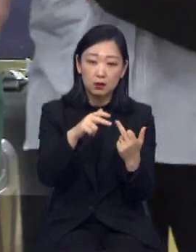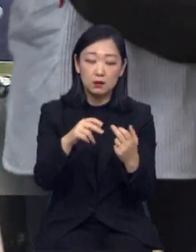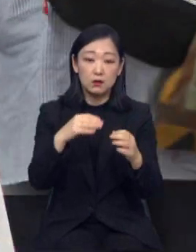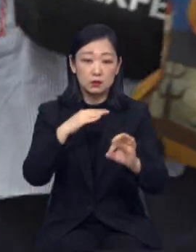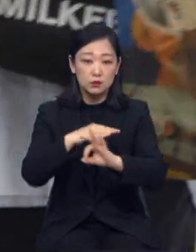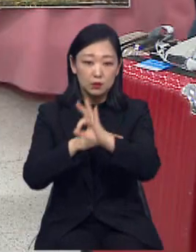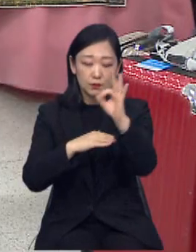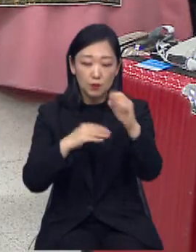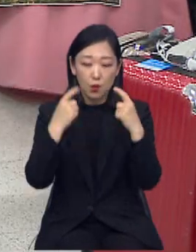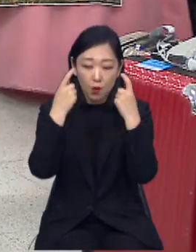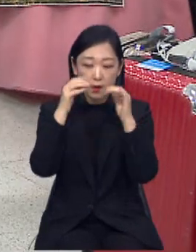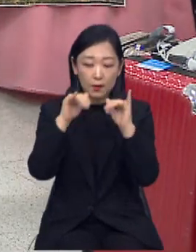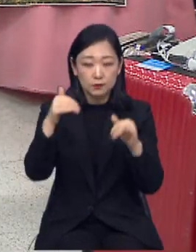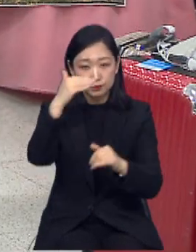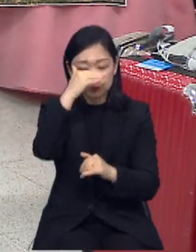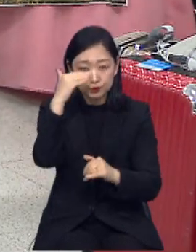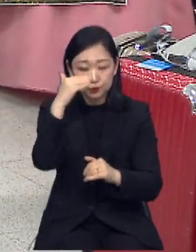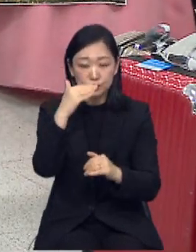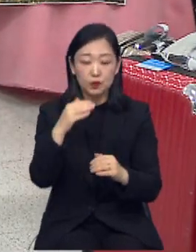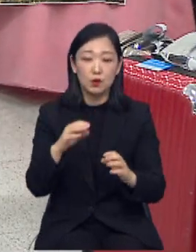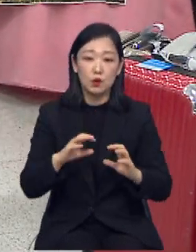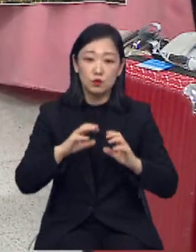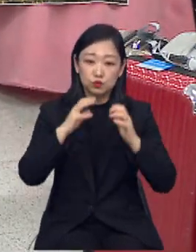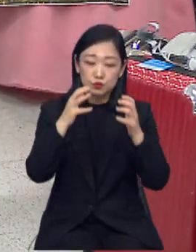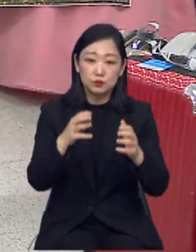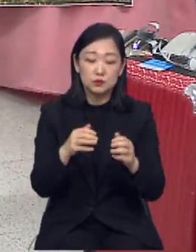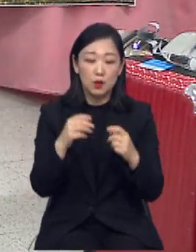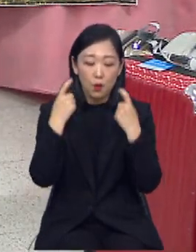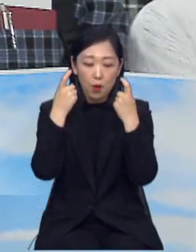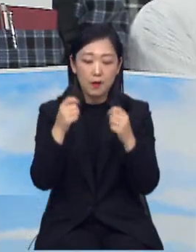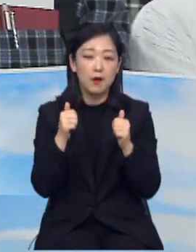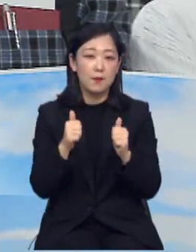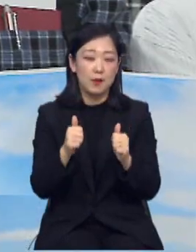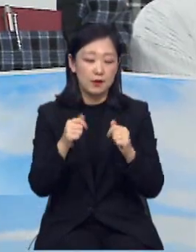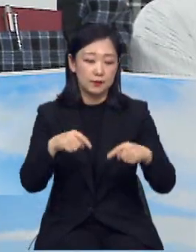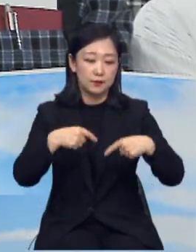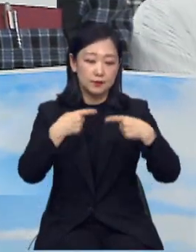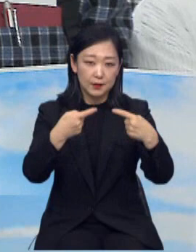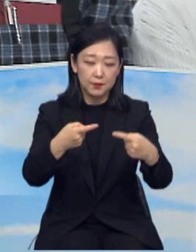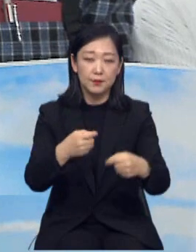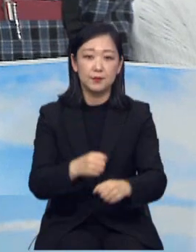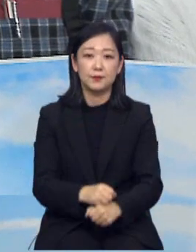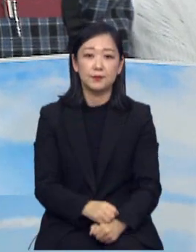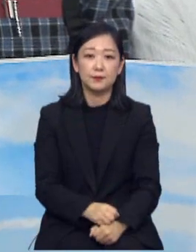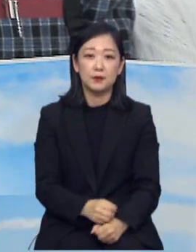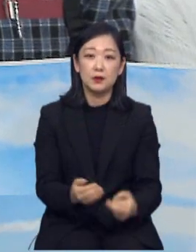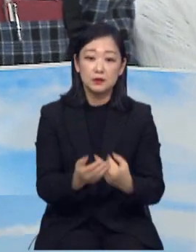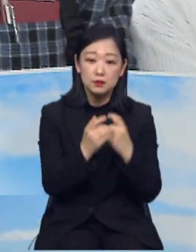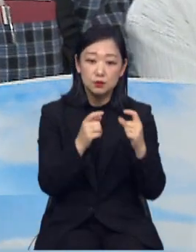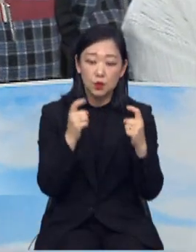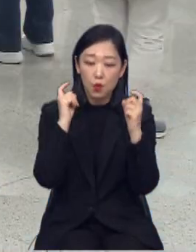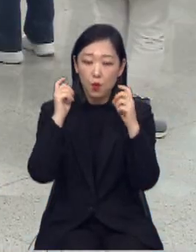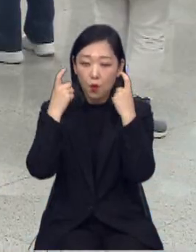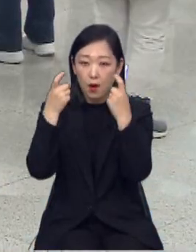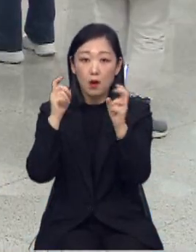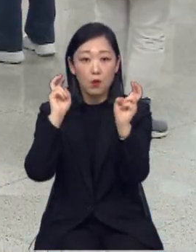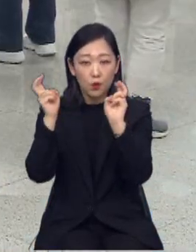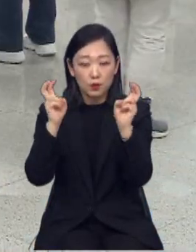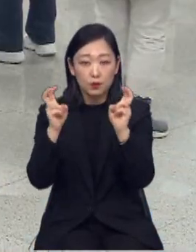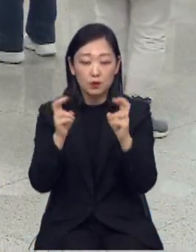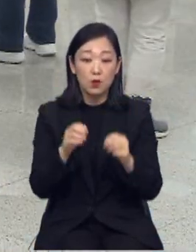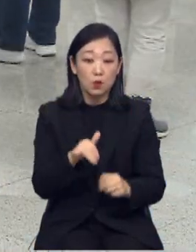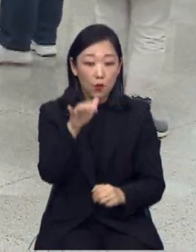등 관광지를 둘러보고 제주 국제 관광 마라톤 축제에도 참여합니다. 제주도와 제주관광공사는